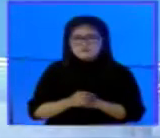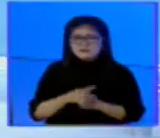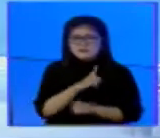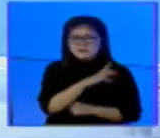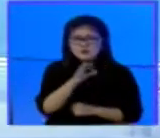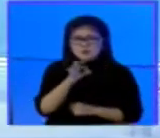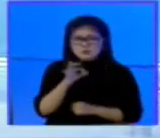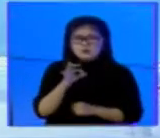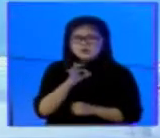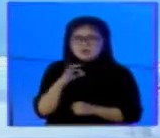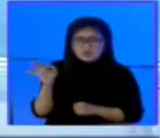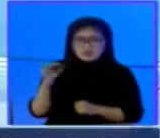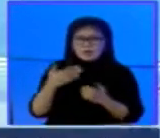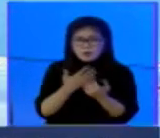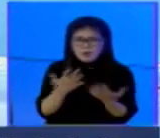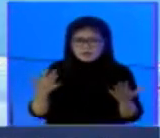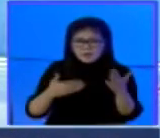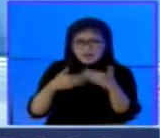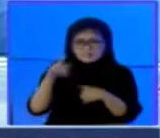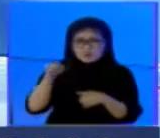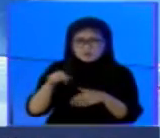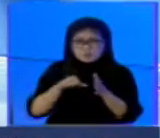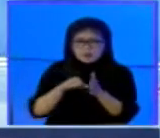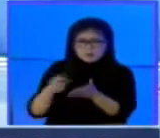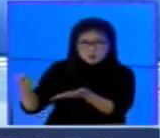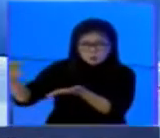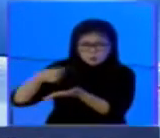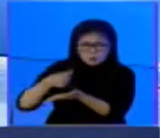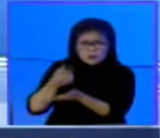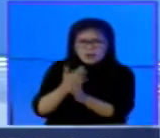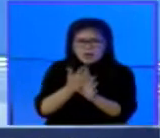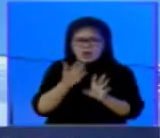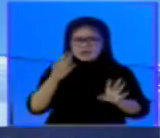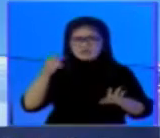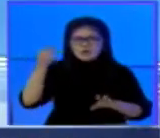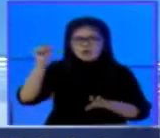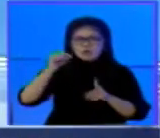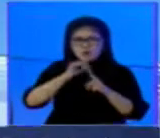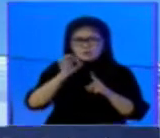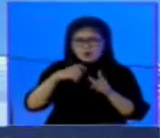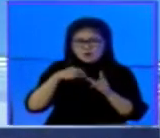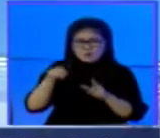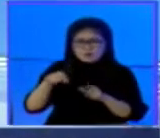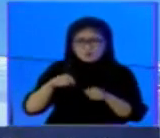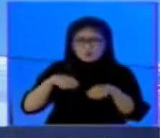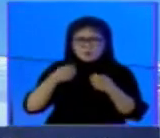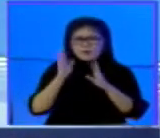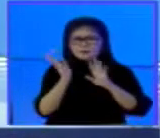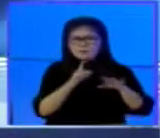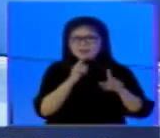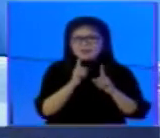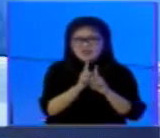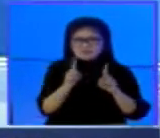Ratusan warga miskin penerima bantuan langsung tunai antre mengambil uang di kantor pos. Namun sayang, mereka mengabaikan imbauan physical